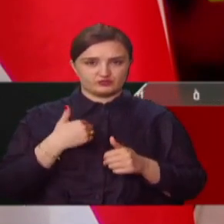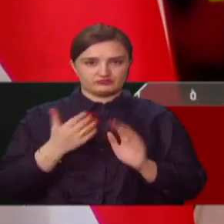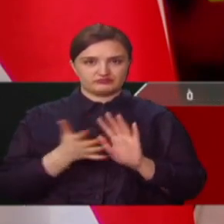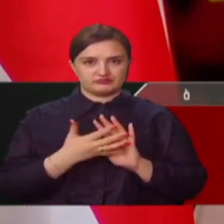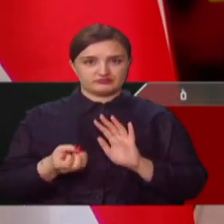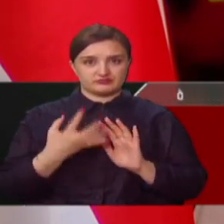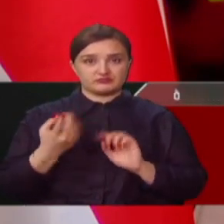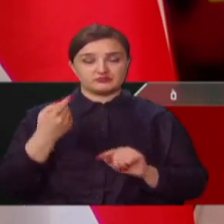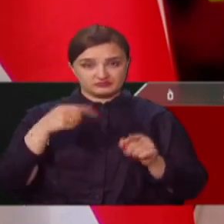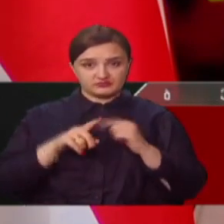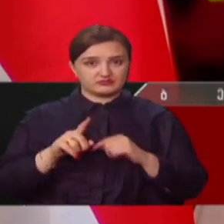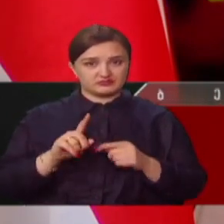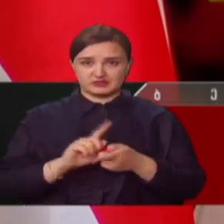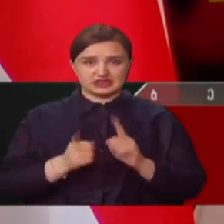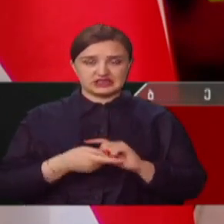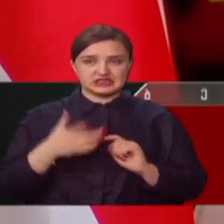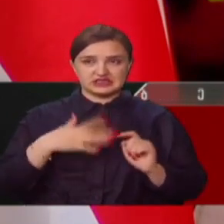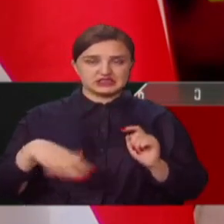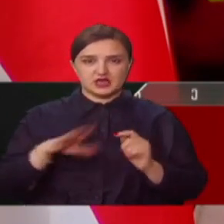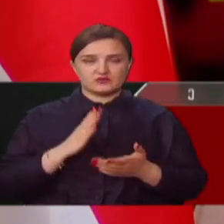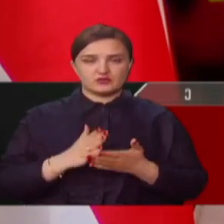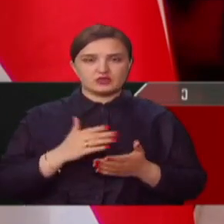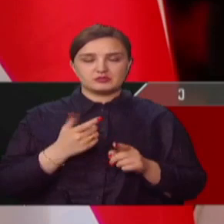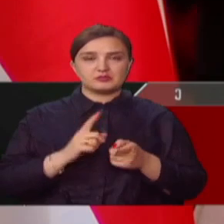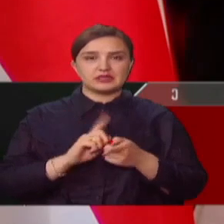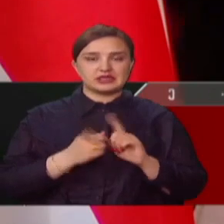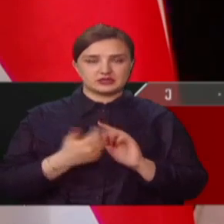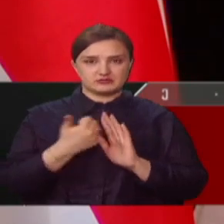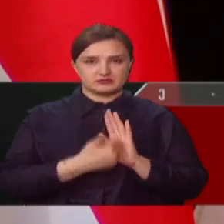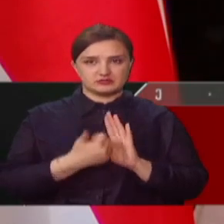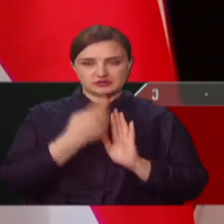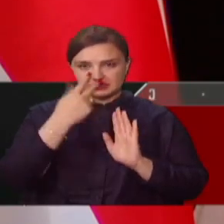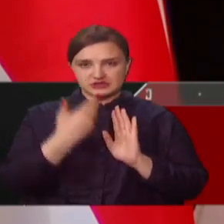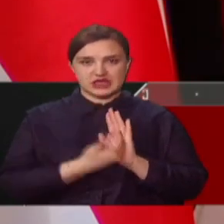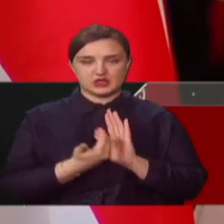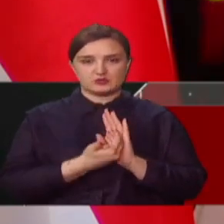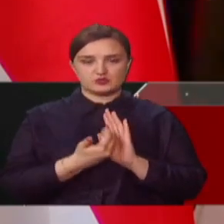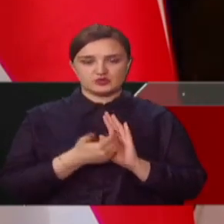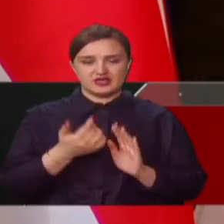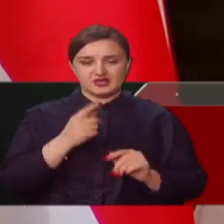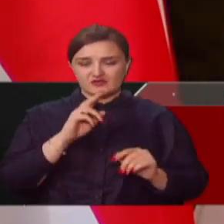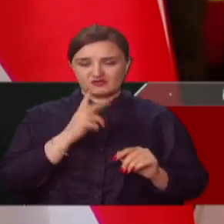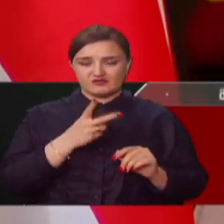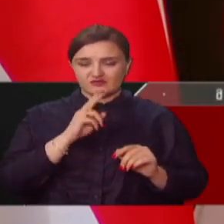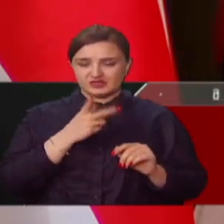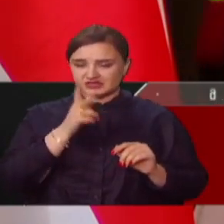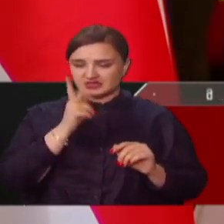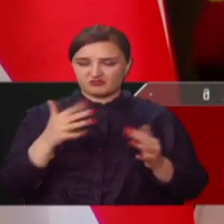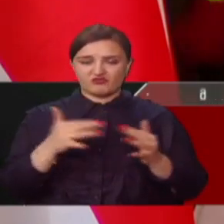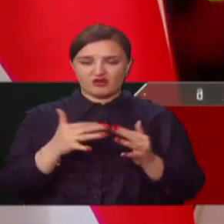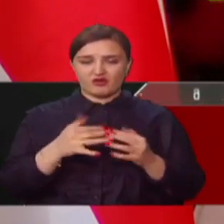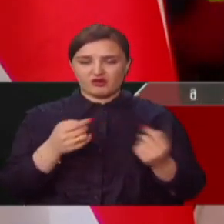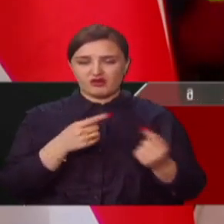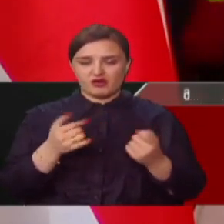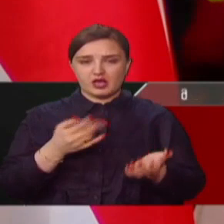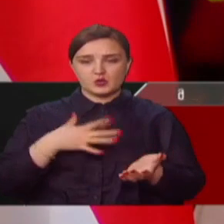არის სანიმუშო, რომელსაც ერთი მტკიცებულებაც კი ამდენი წლის უკვე 2-3 წლის განმავლობაში ვერ დაუდეს,